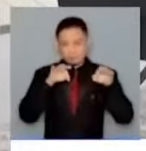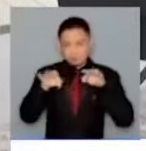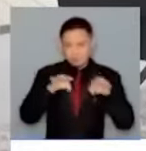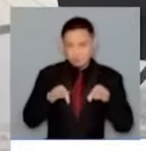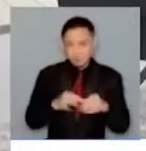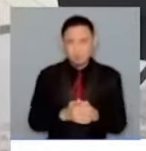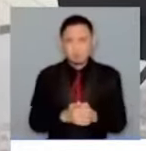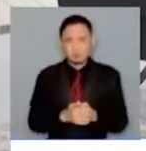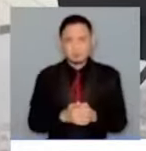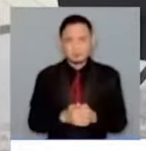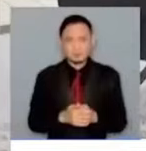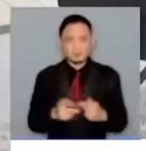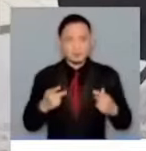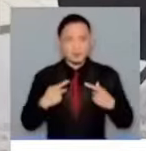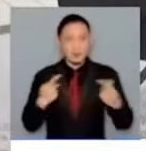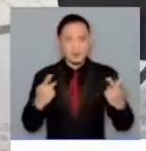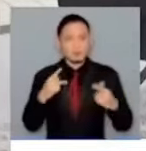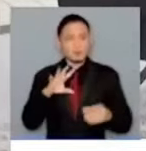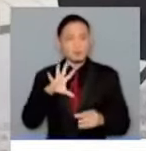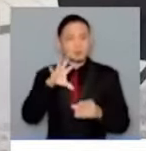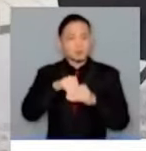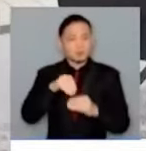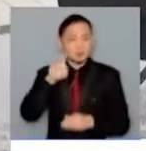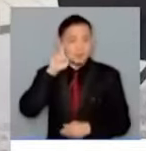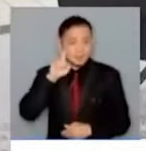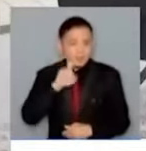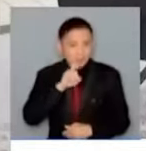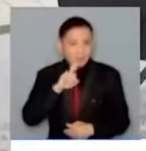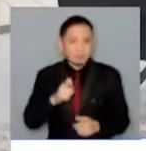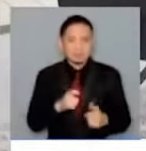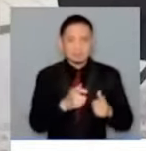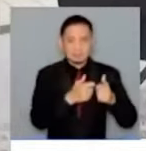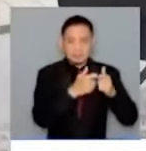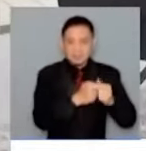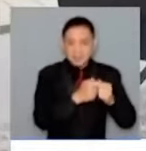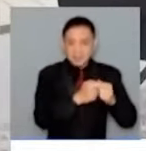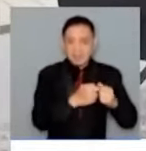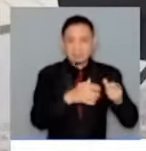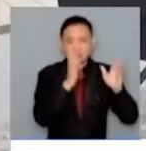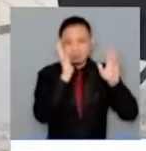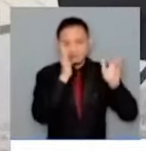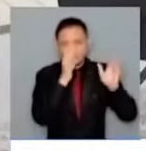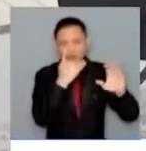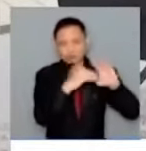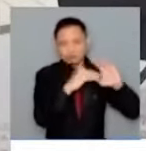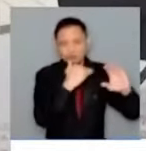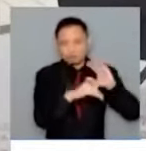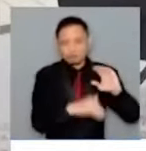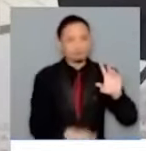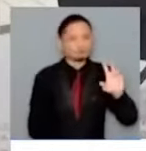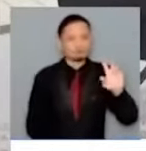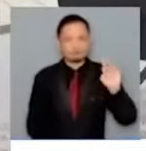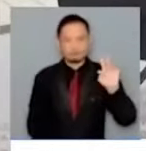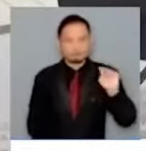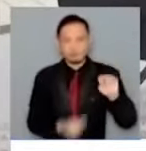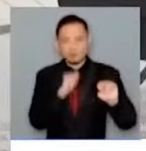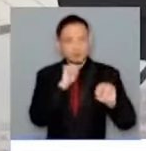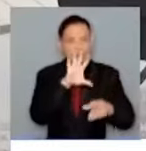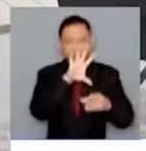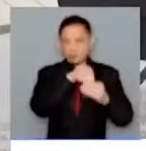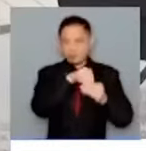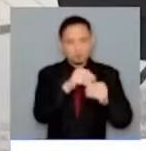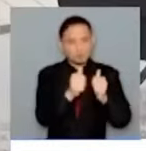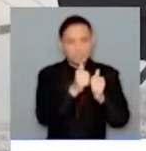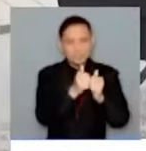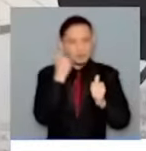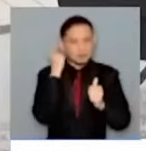o pakikipagtalik, kung textmates o chatmates lamang kayo, hindi ito pasok sa definition natin ng kabit. But